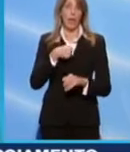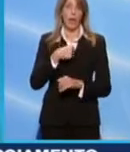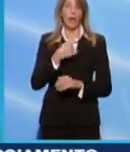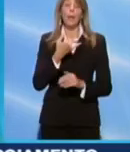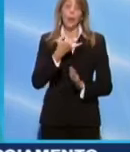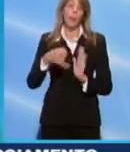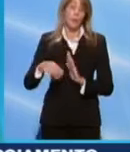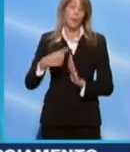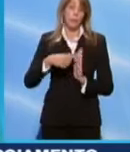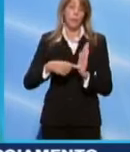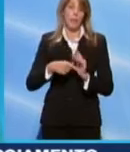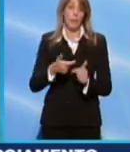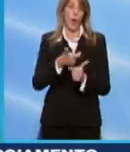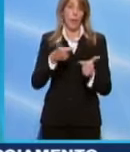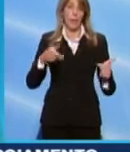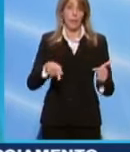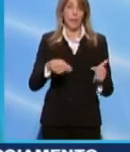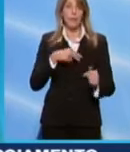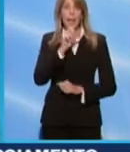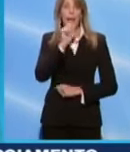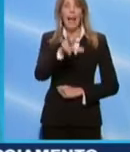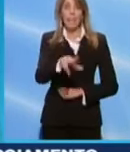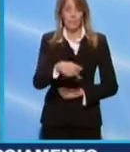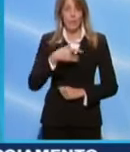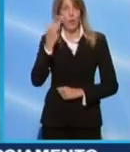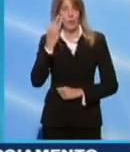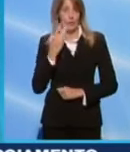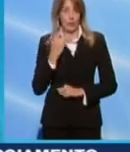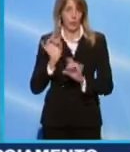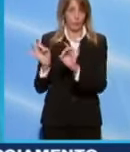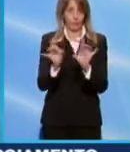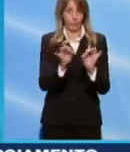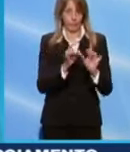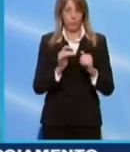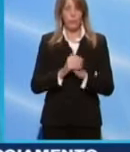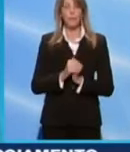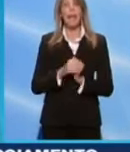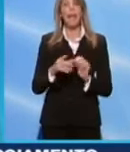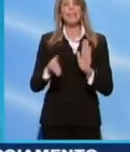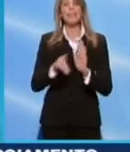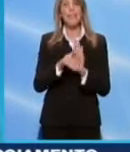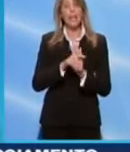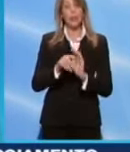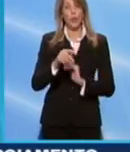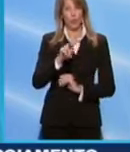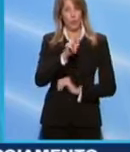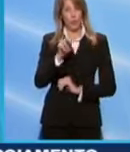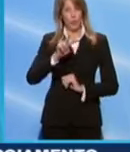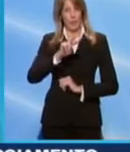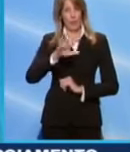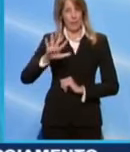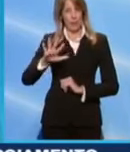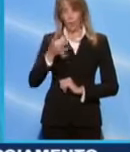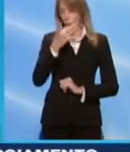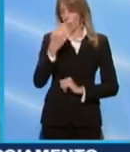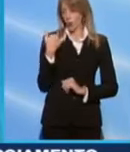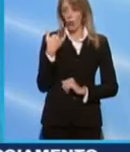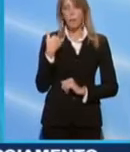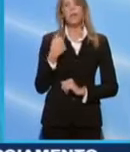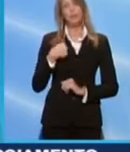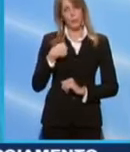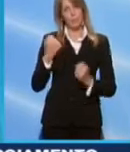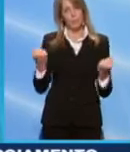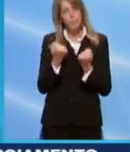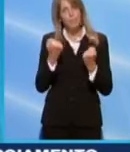nell'ultimo mese. Nel decreto legge del 7 ottobre numero 125 ho promosso l'inserimento di una norma